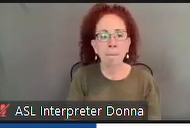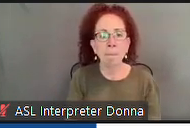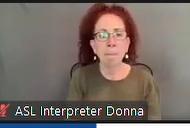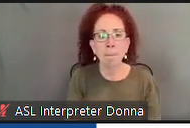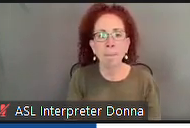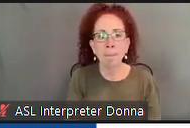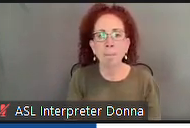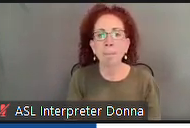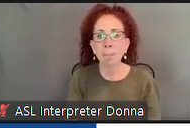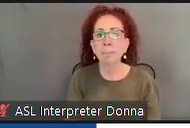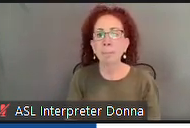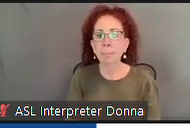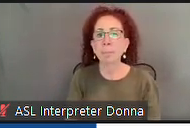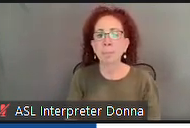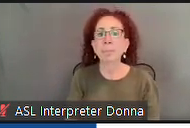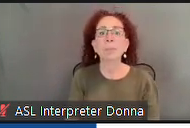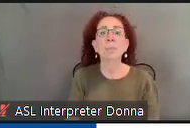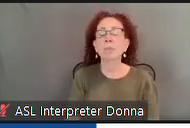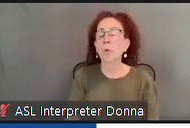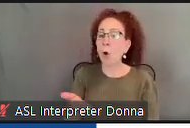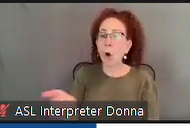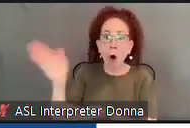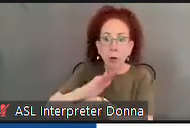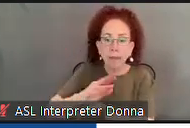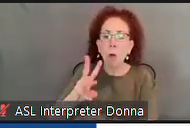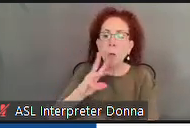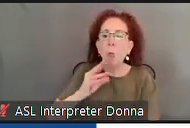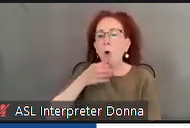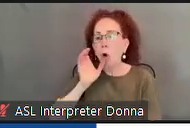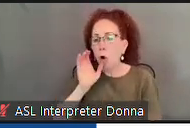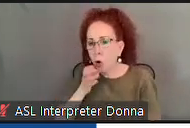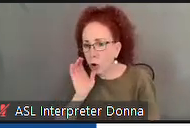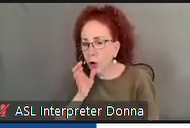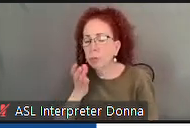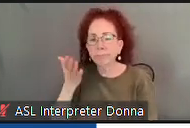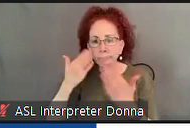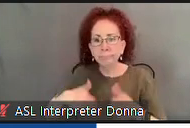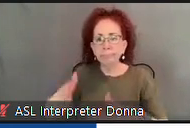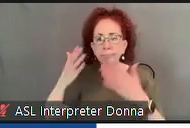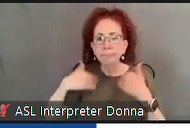在炎热情况下受热量情况下得病。